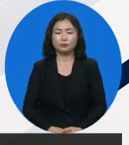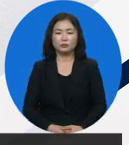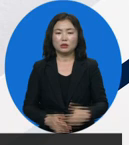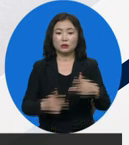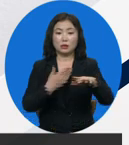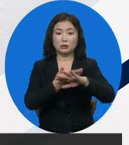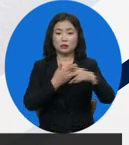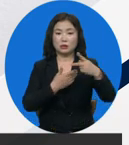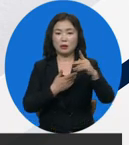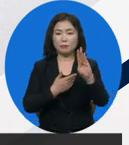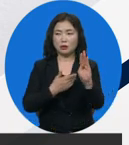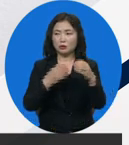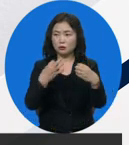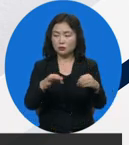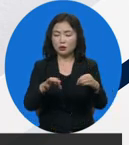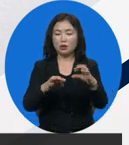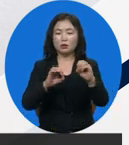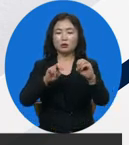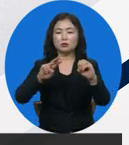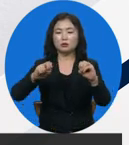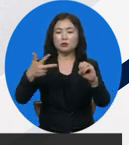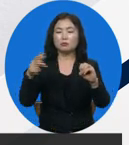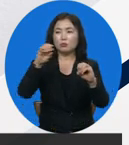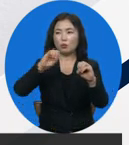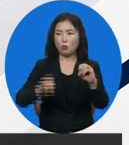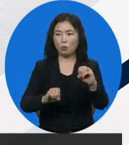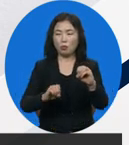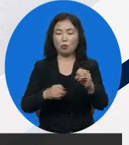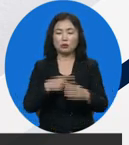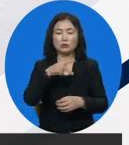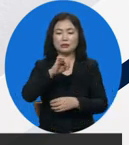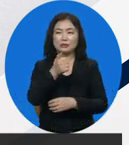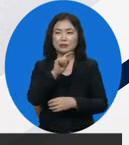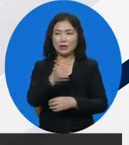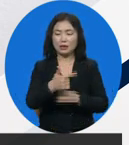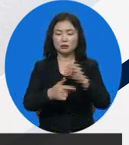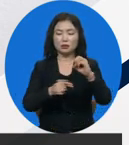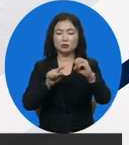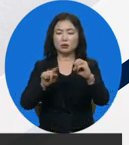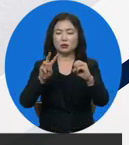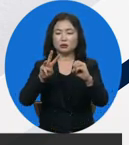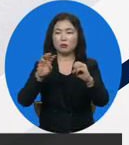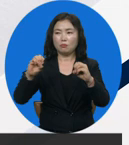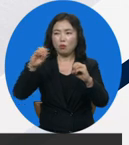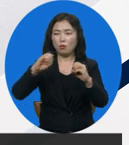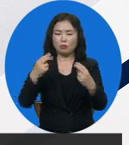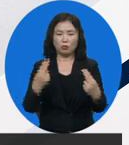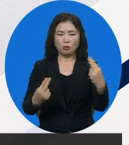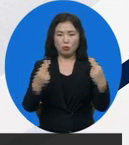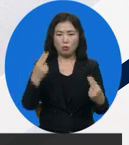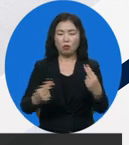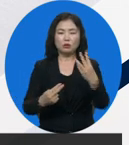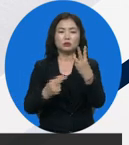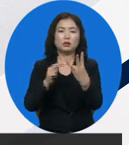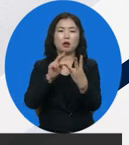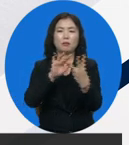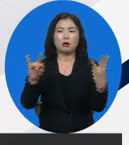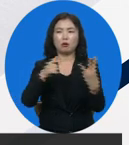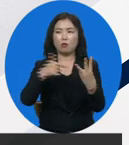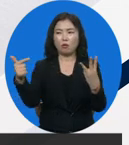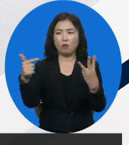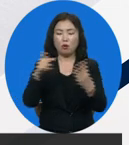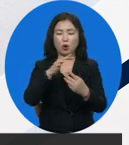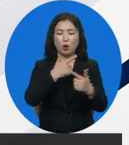시중은행 인 kb 국민은행 0.27% 신한지주 0.3% 와 비교 외 3배 넘게 높고